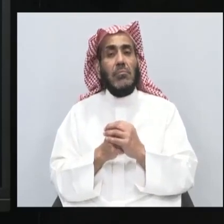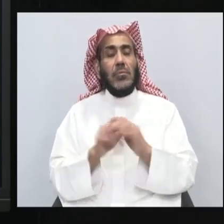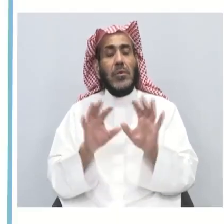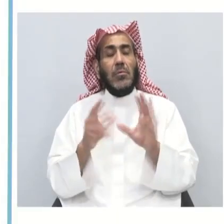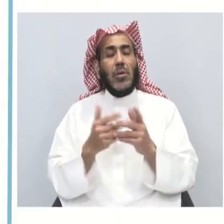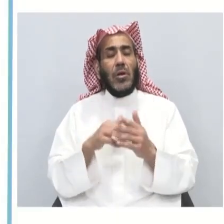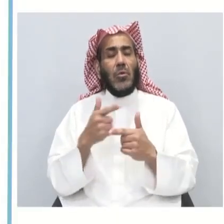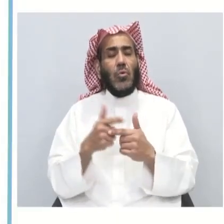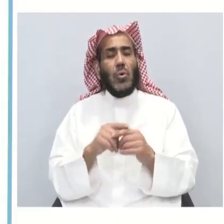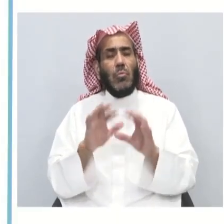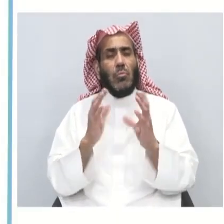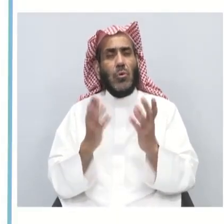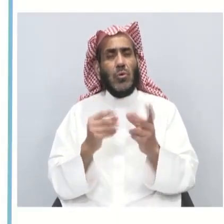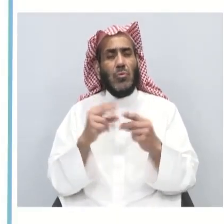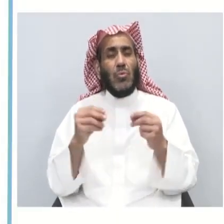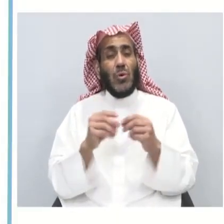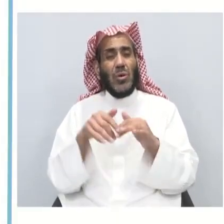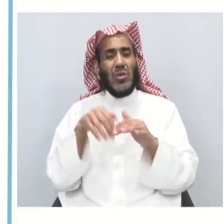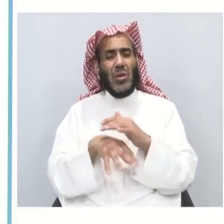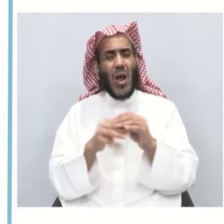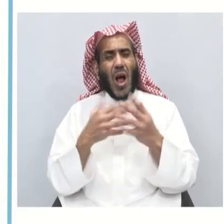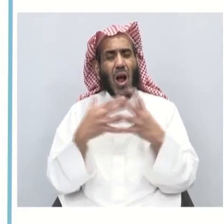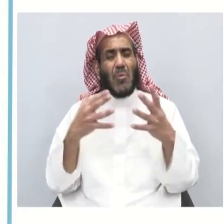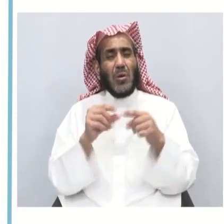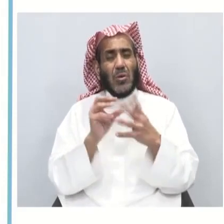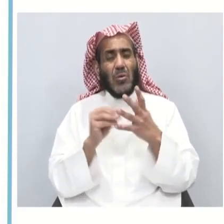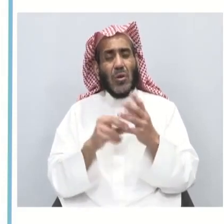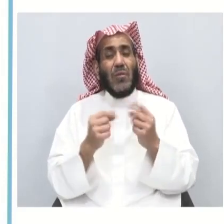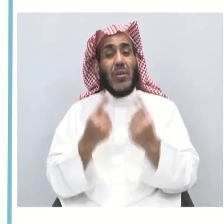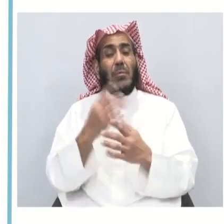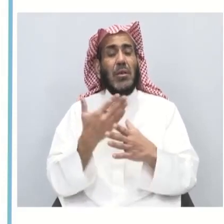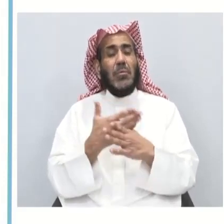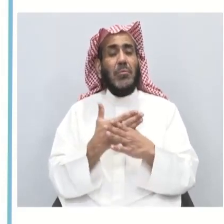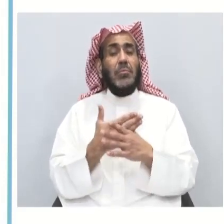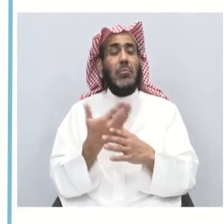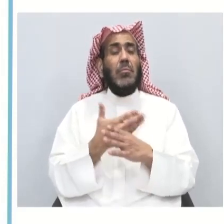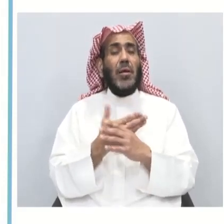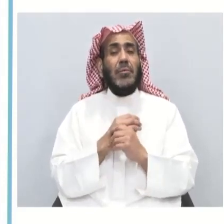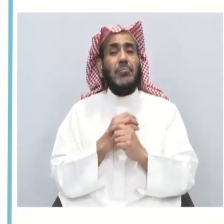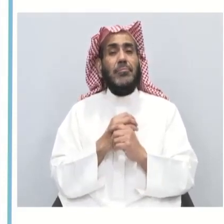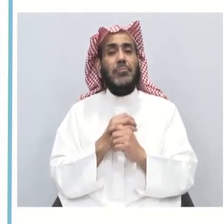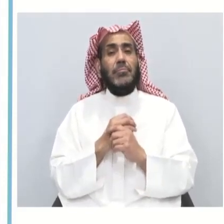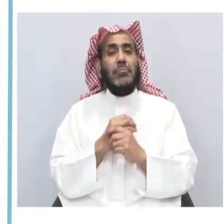لماذا قد يكون المجموع الجذري أكبر جزء في النبات؟ لماذا؟